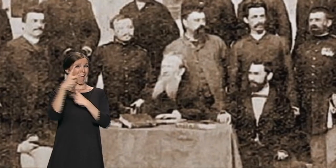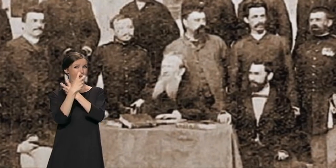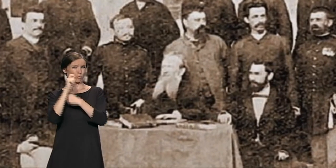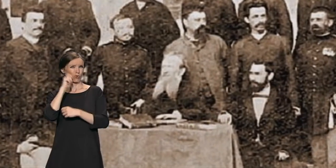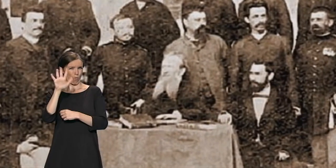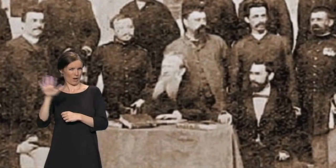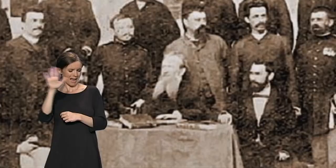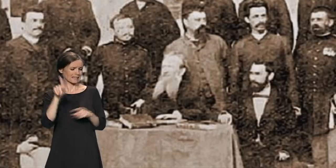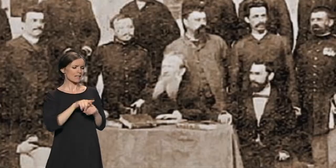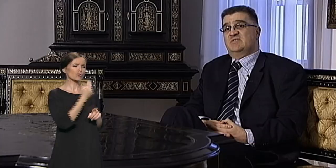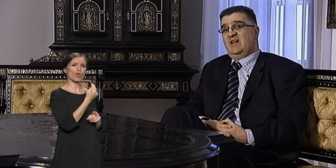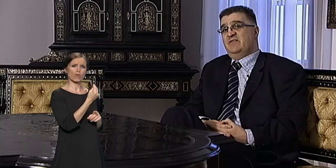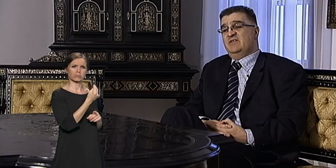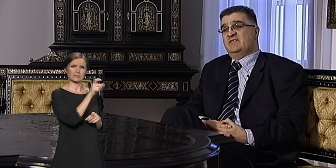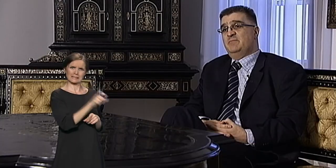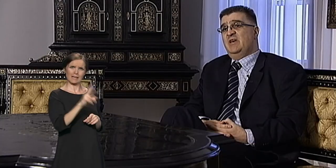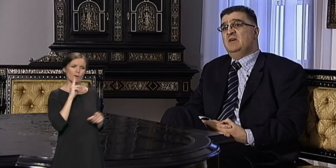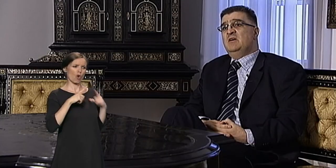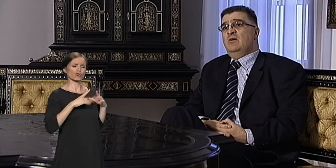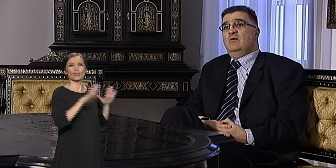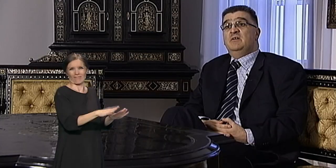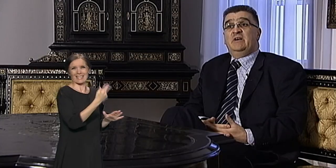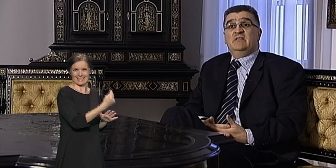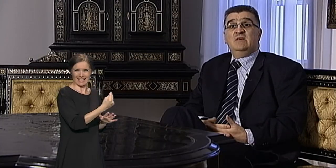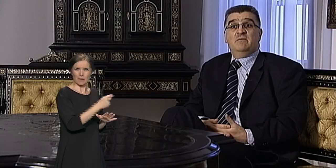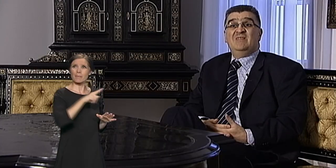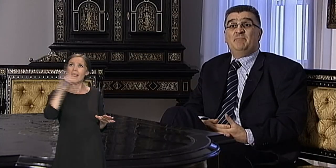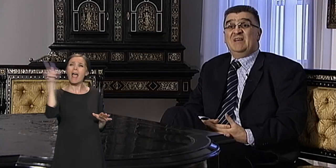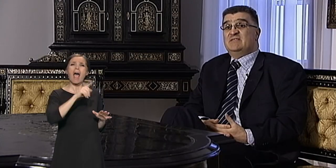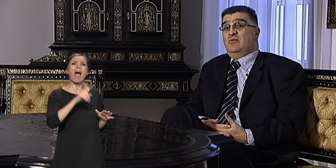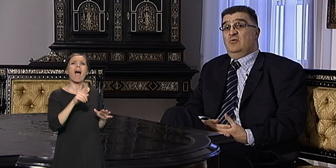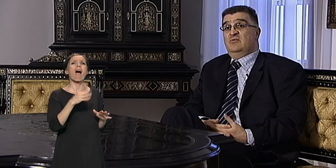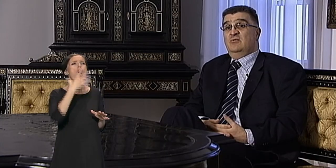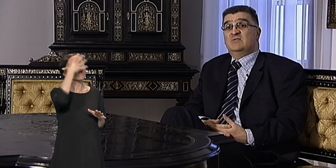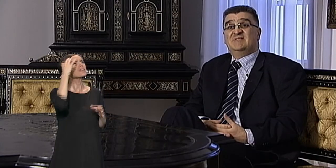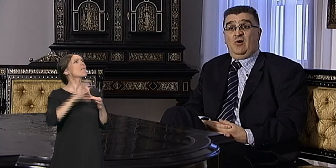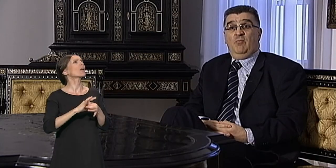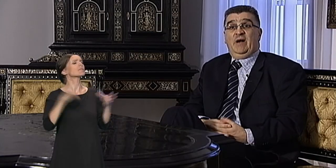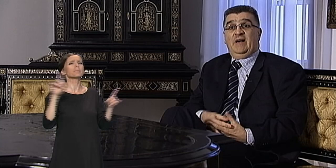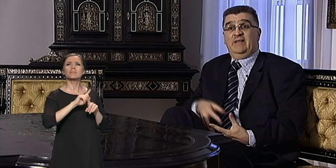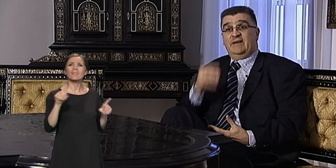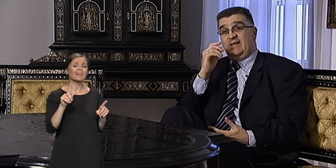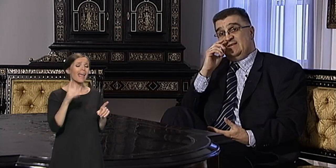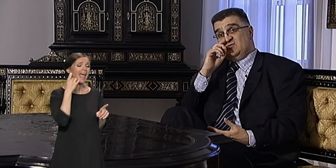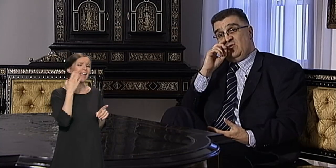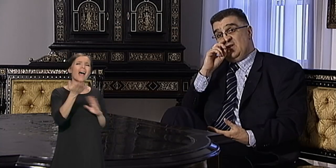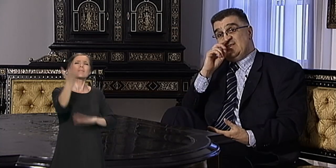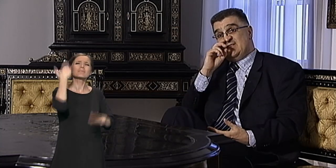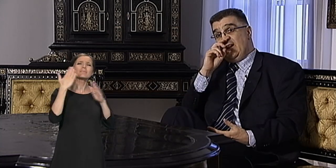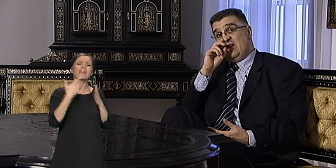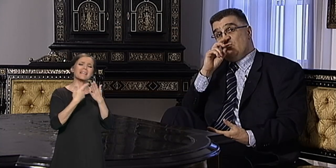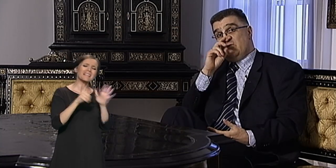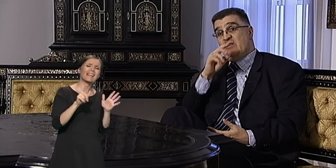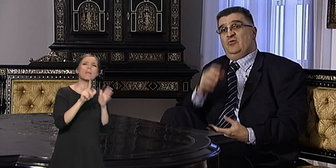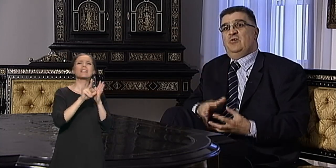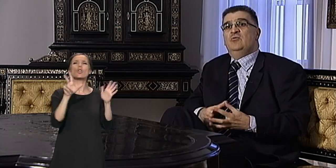iz Kneževine, to jest Kraljevine Srbije, nikad nije ni prestao od seoba kada su oni